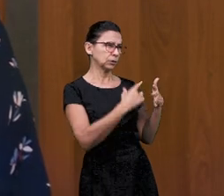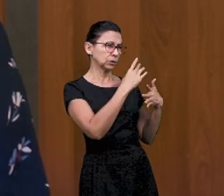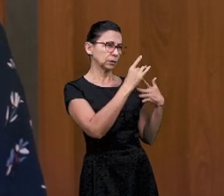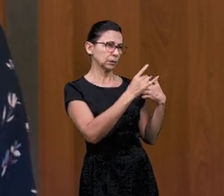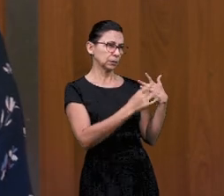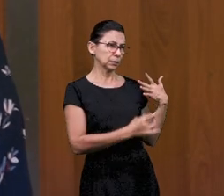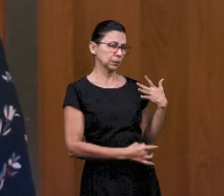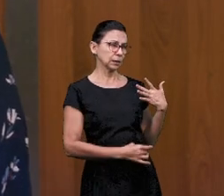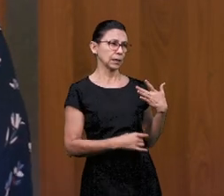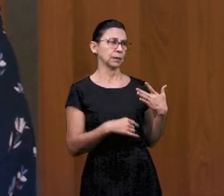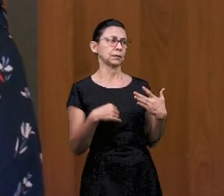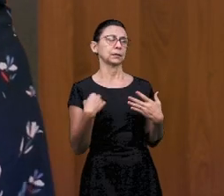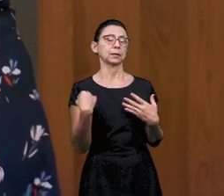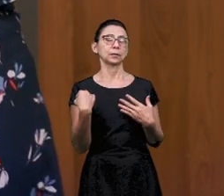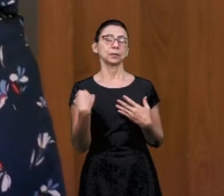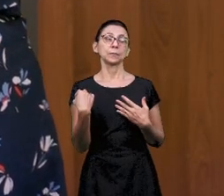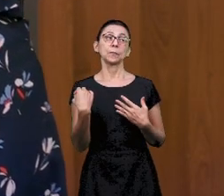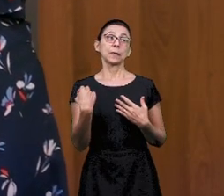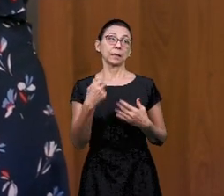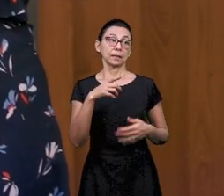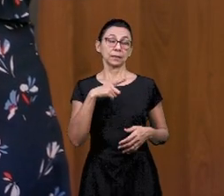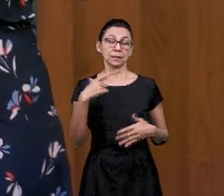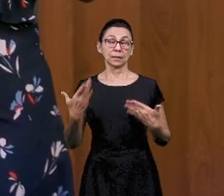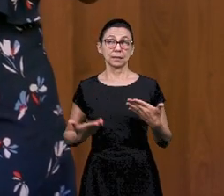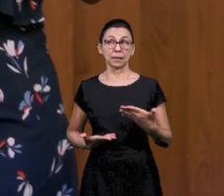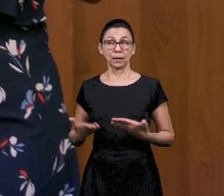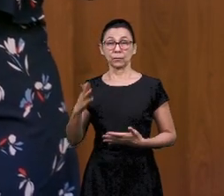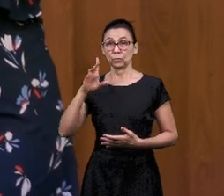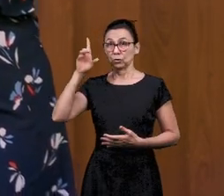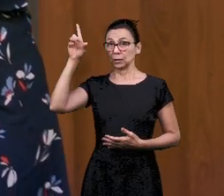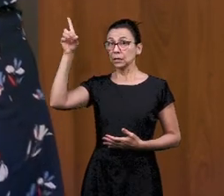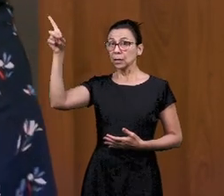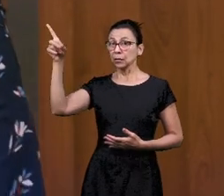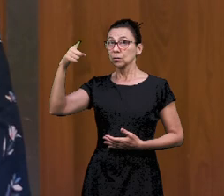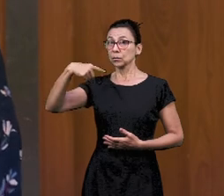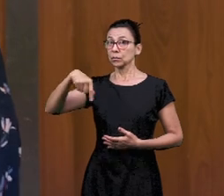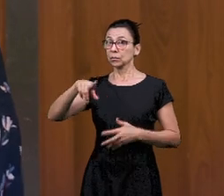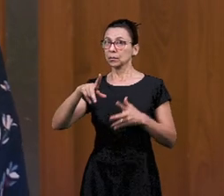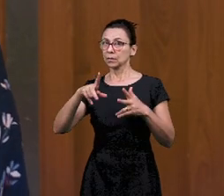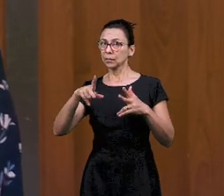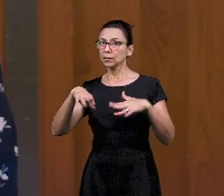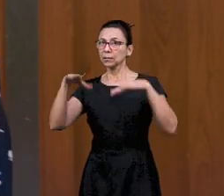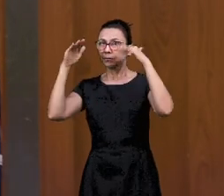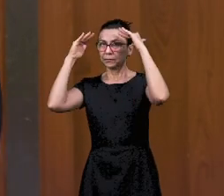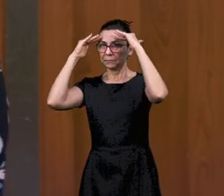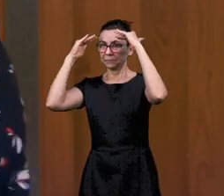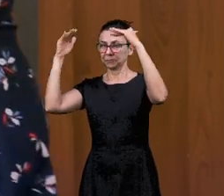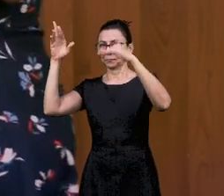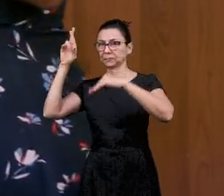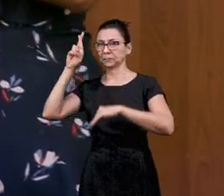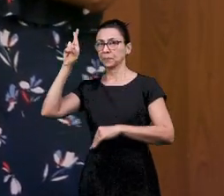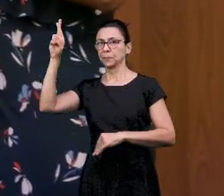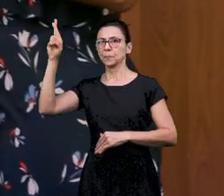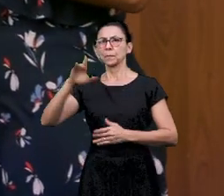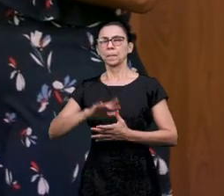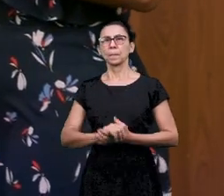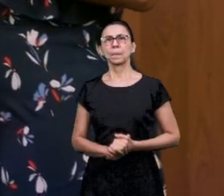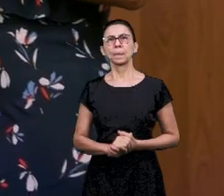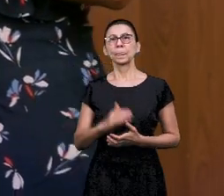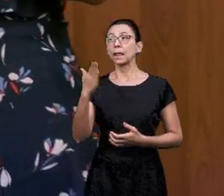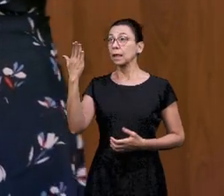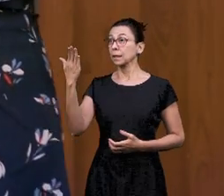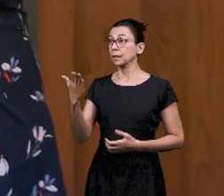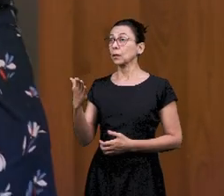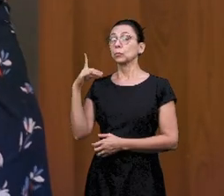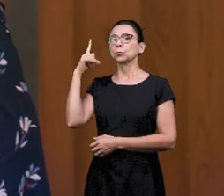serviteurs de Dieu, nous devons avoir afin d'être agréable au Seigneur. David, il